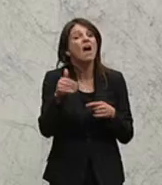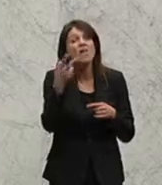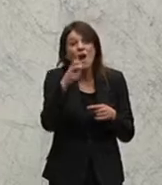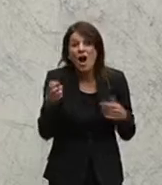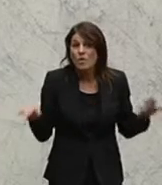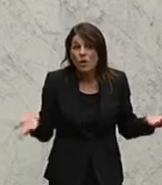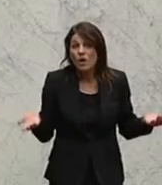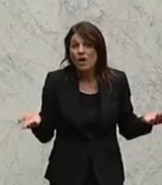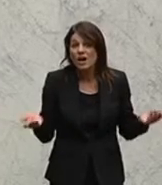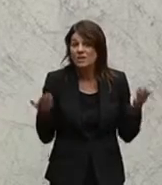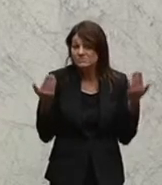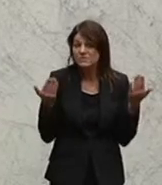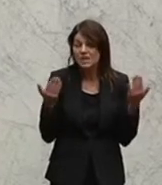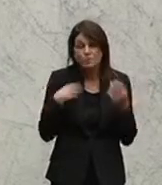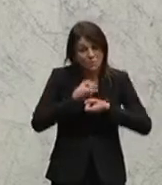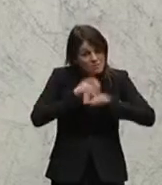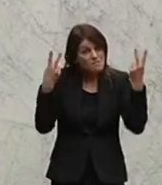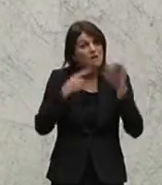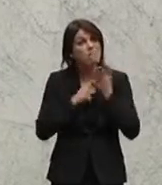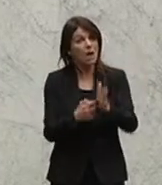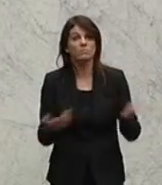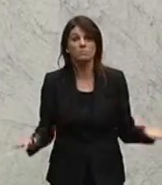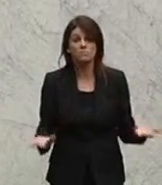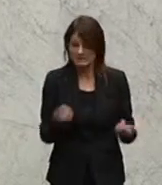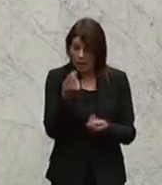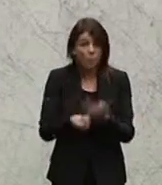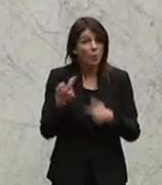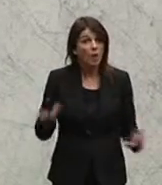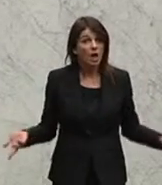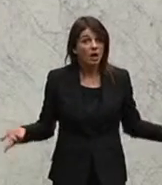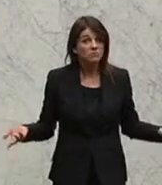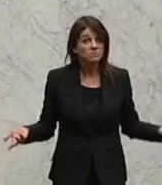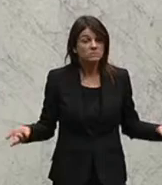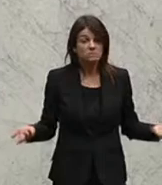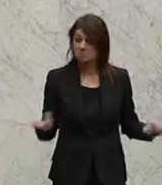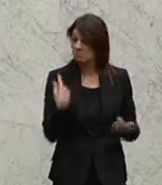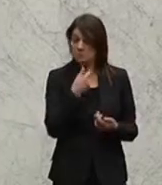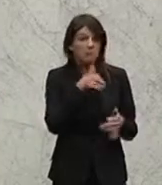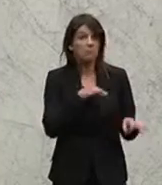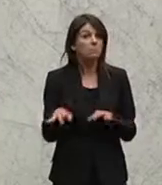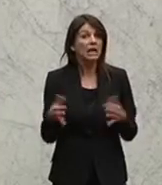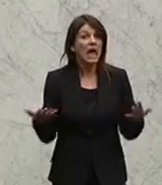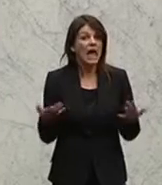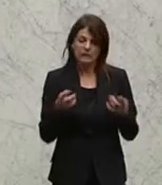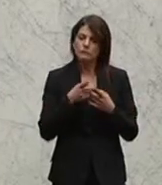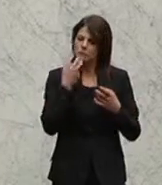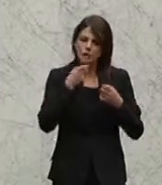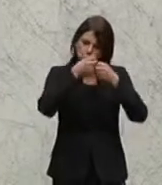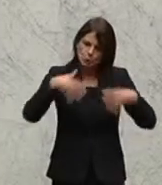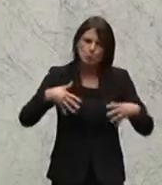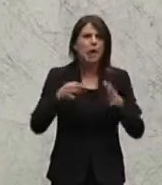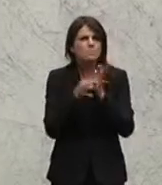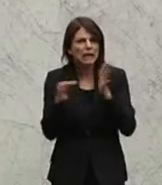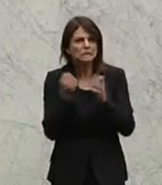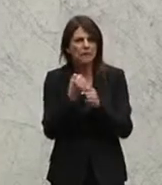6 oder 5 Milliarden Euro. Und ich glaube, das müssen wir in aller Deutlichkeit sagen, woher nehmen, wenn man nicht bereit ist zu Strukturmaßnahmen,